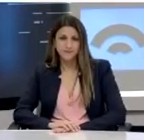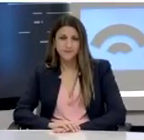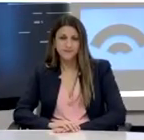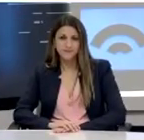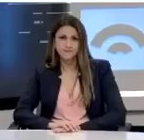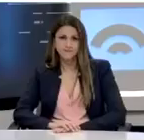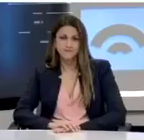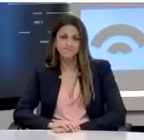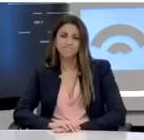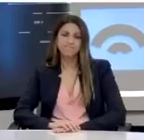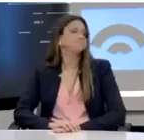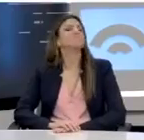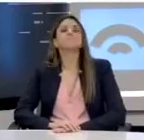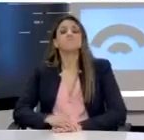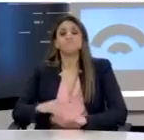Όλοι όμως κρινόμαστε.